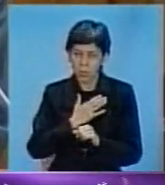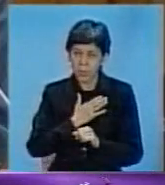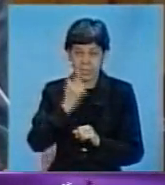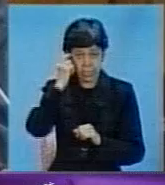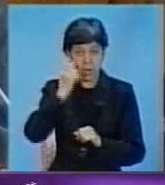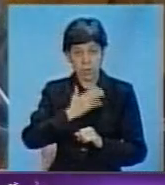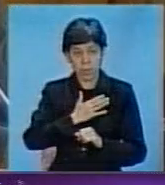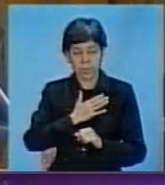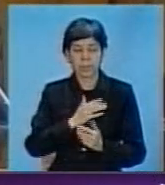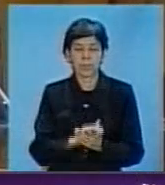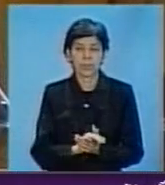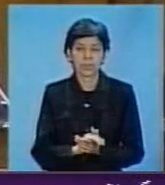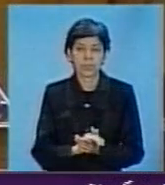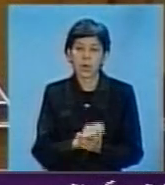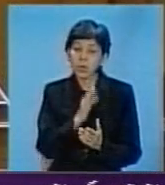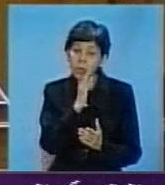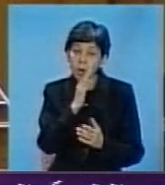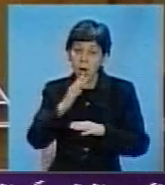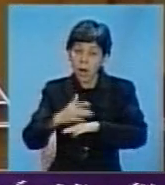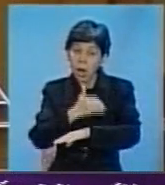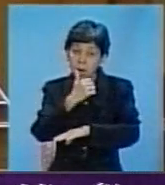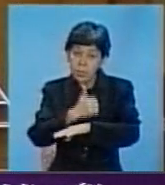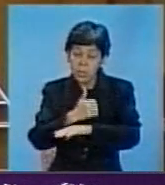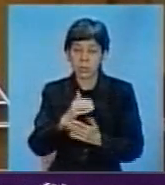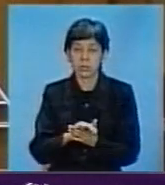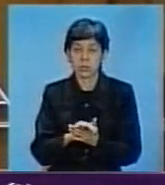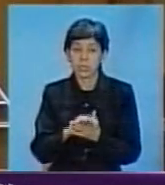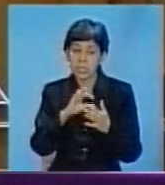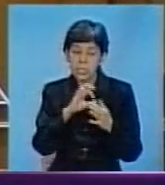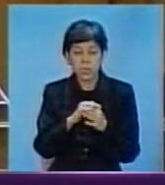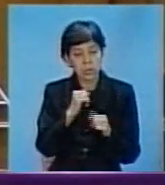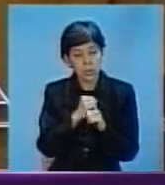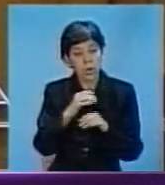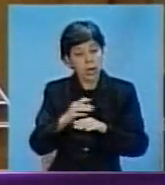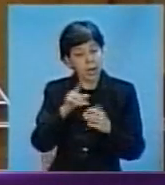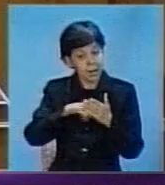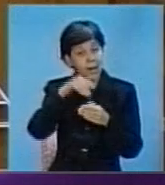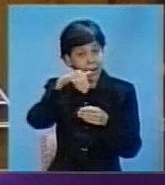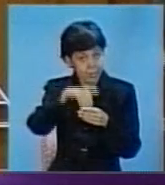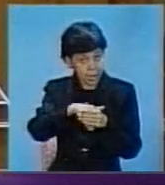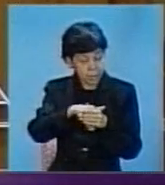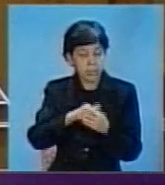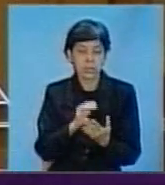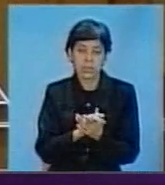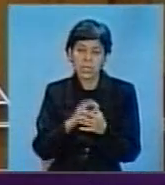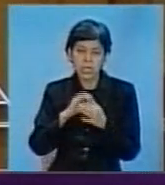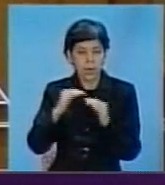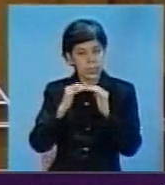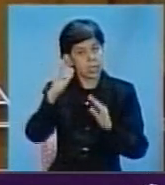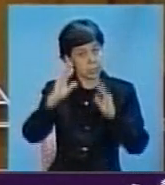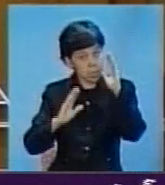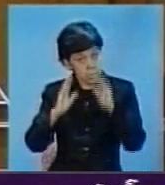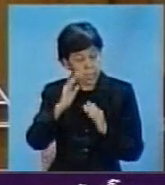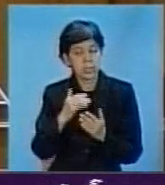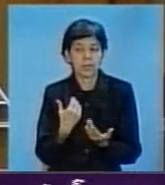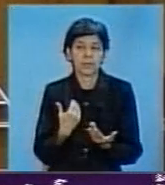ความมั่นใจอย่างหนึ่งว่าถ้าเป็นนักการเมืองที่มาจากวิถีทางของการเลือกตั้งวิถีทางของประชาธิปไต